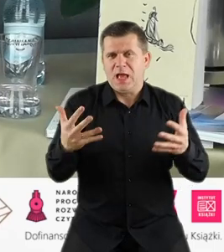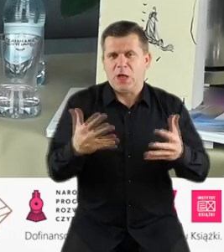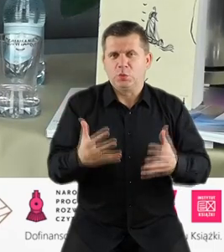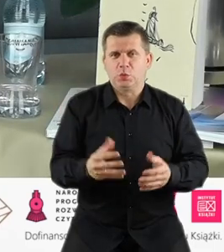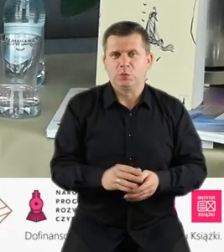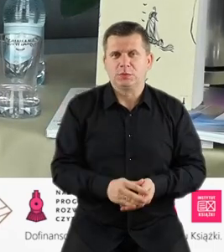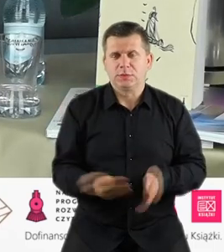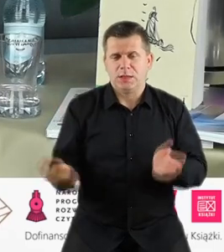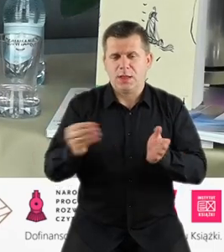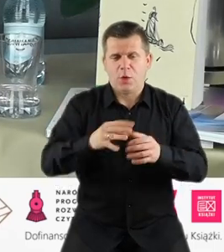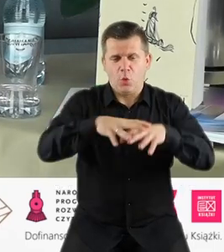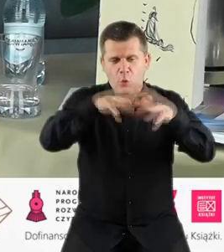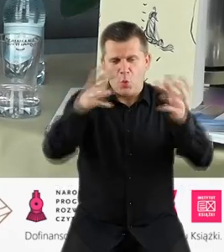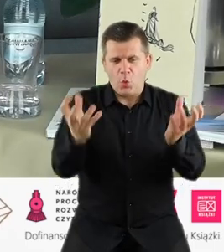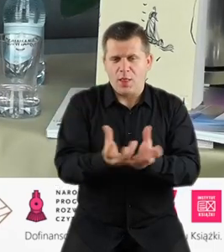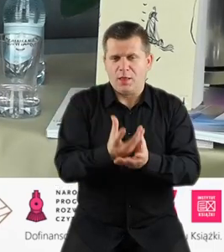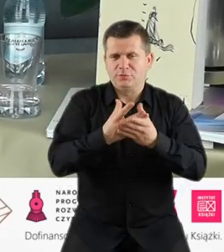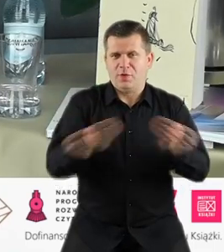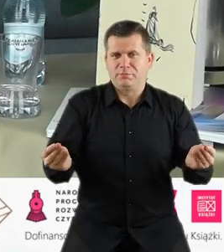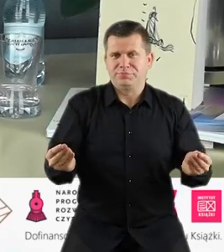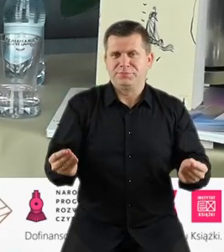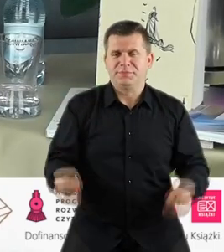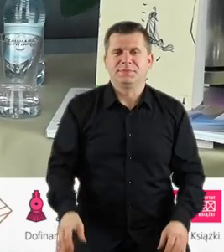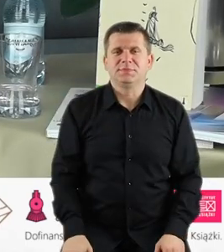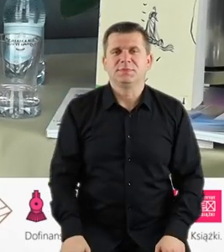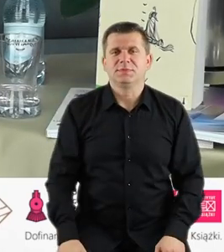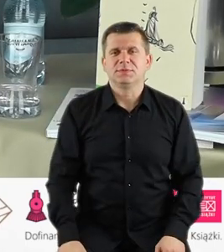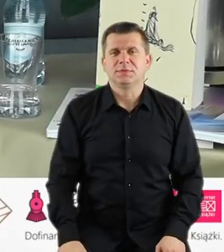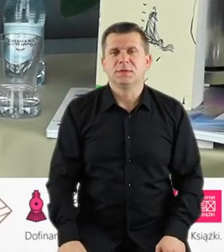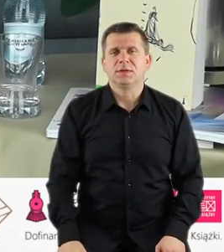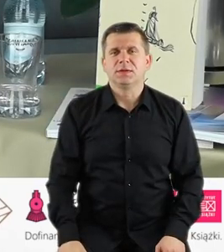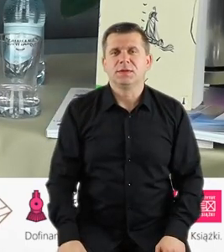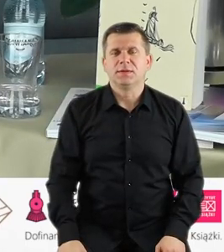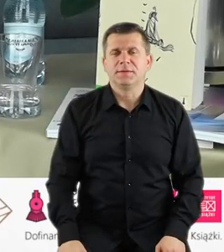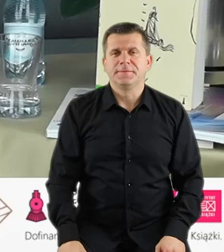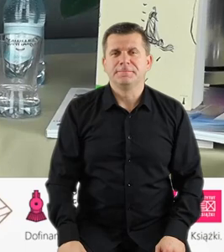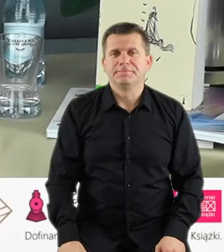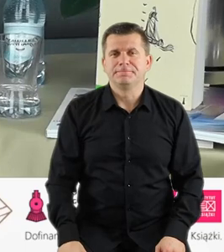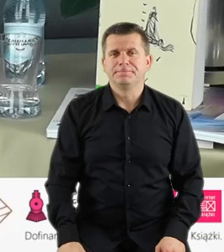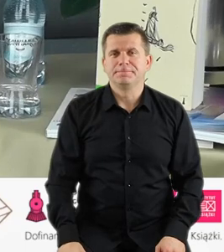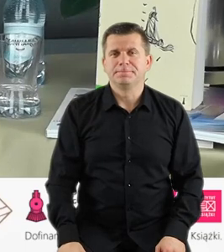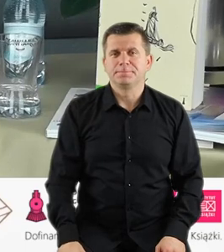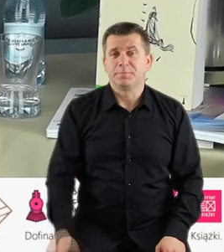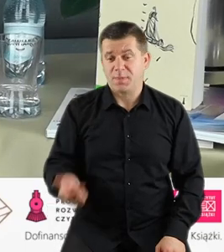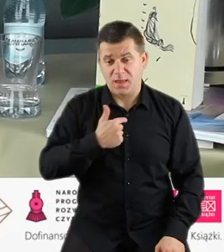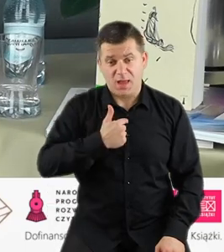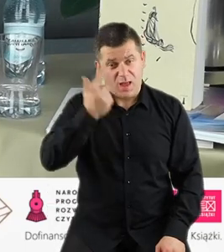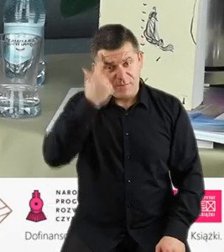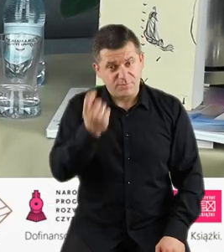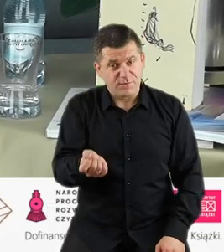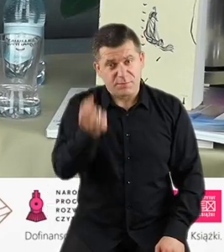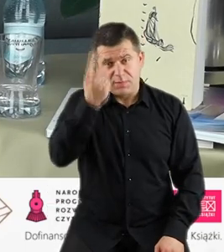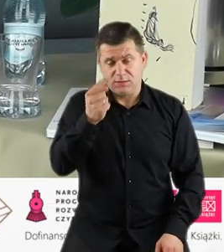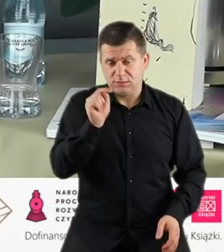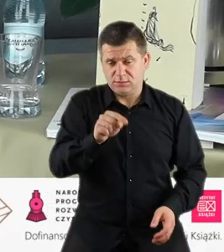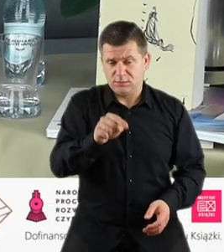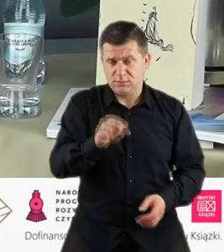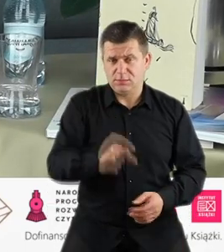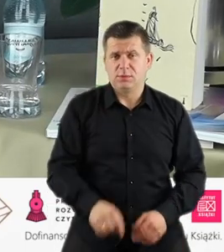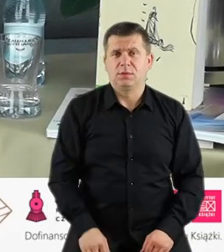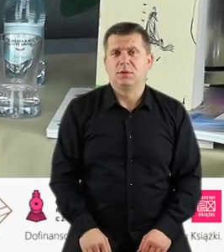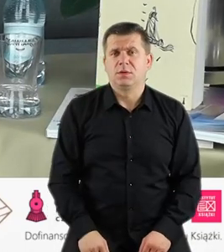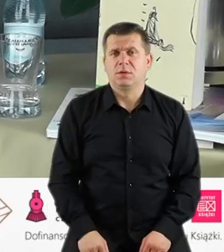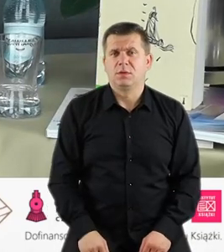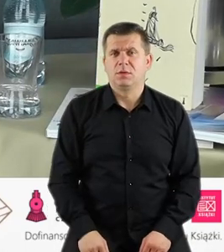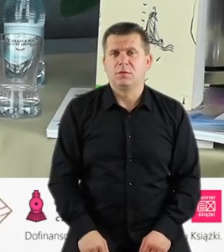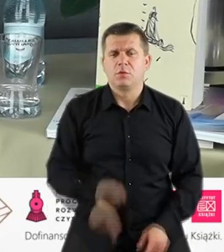troszkę tych kul ziemskich i odbić. W związku z czym ja wymyśliłam tę akwafortę. To